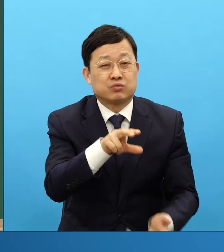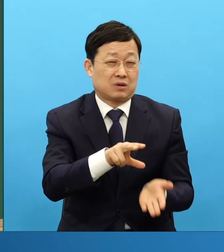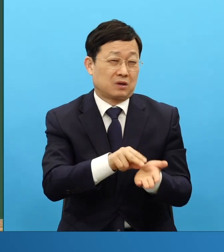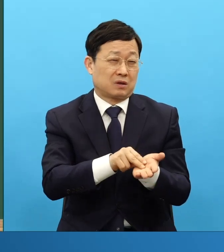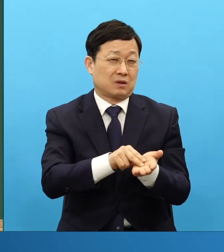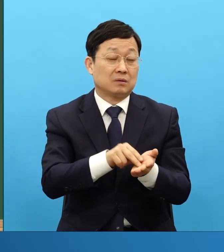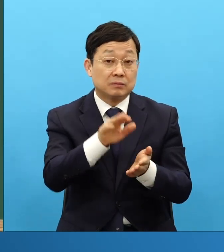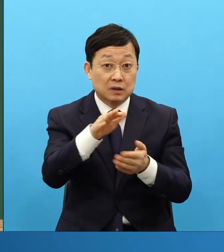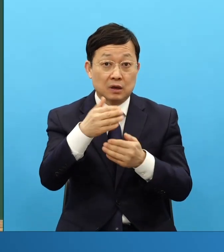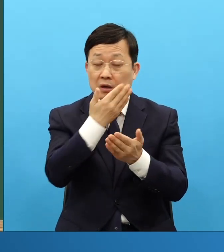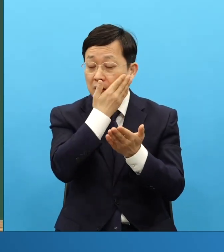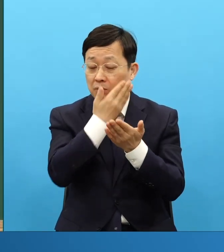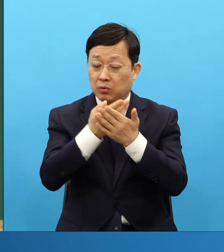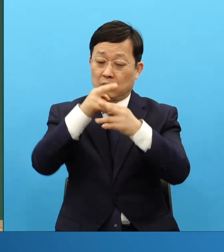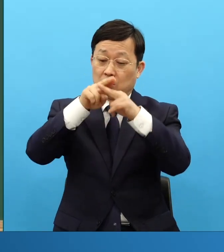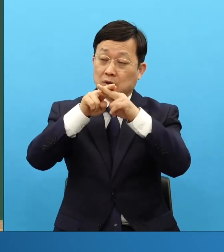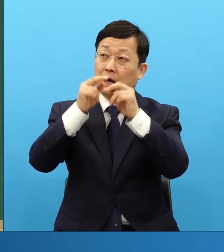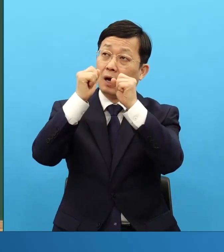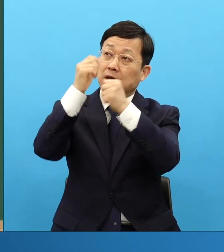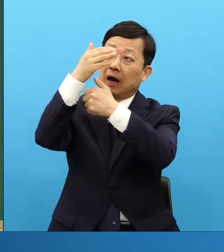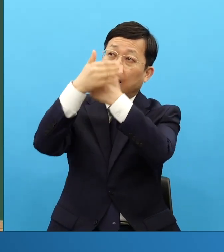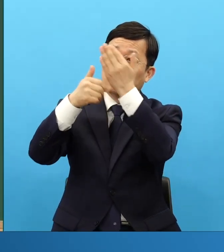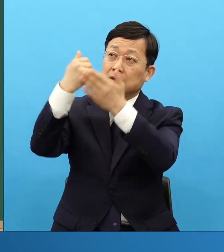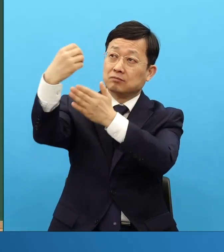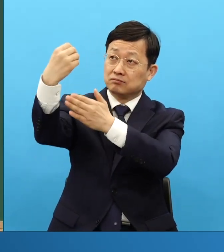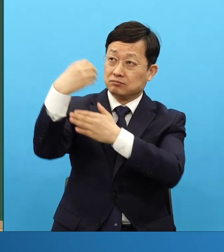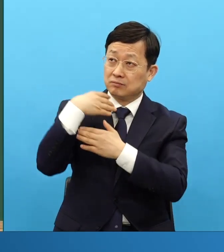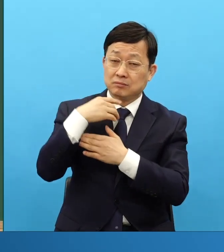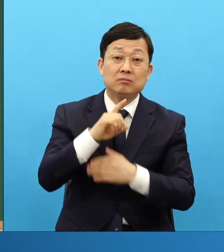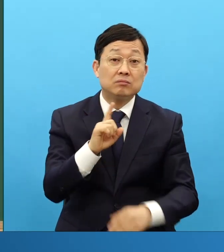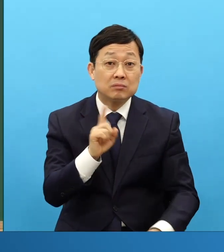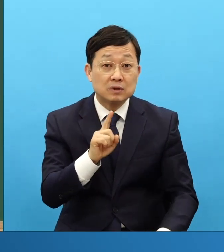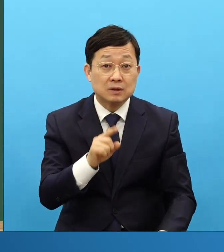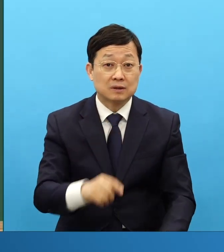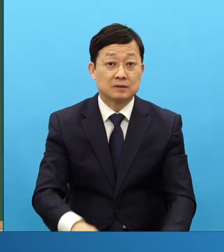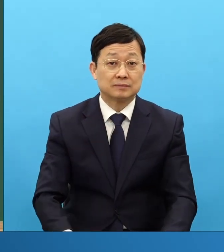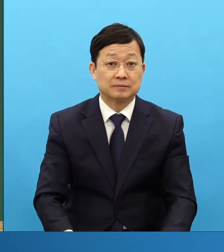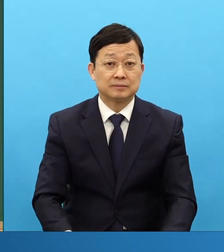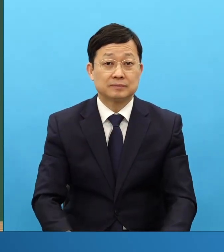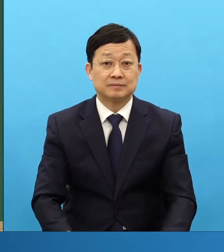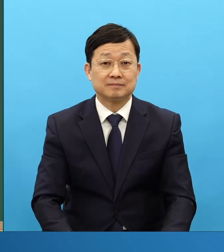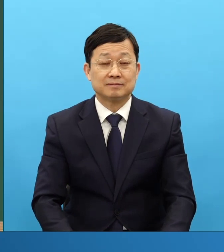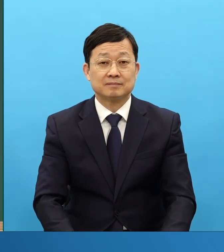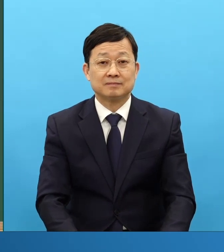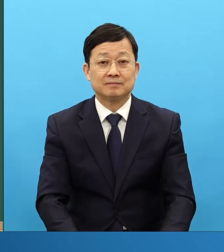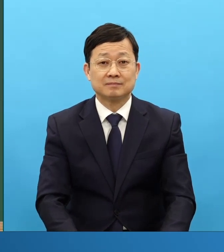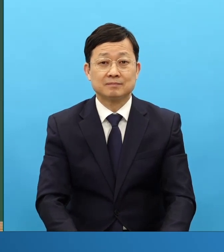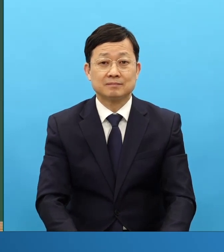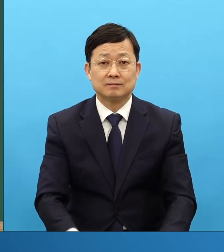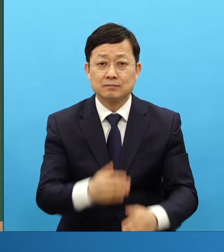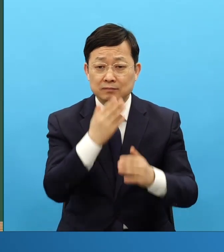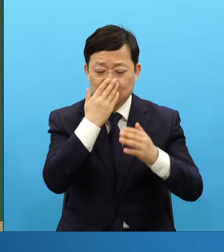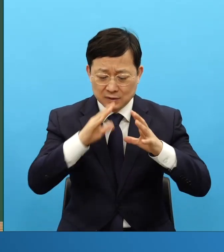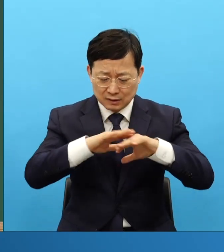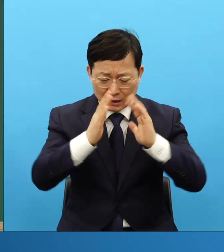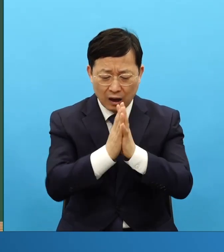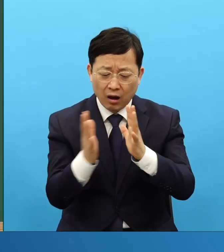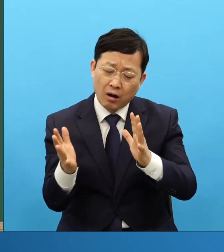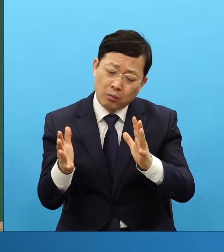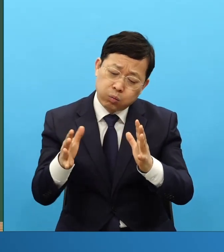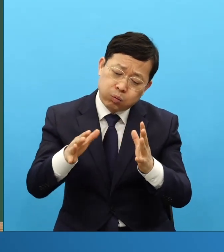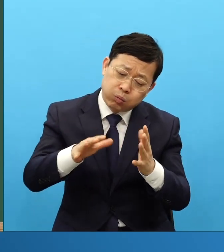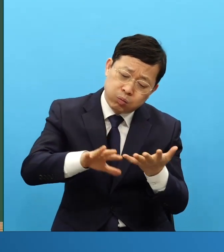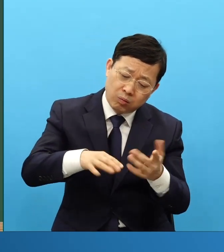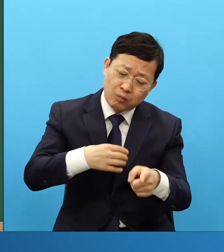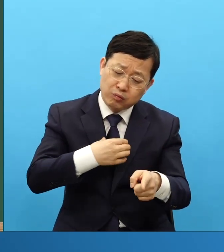나타나셔서 하신 말씀입니다. It's what the Lord seated on the throne appeared and said. 그 이스라엘이 지금 다 죽게 됐다. And right now, all the